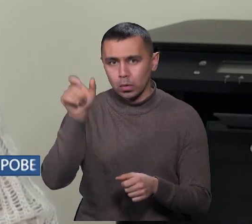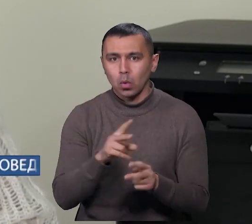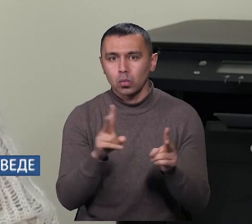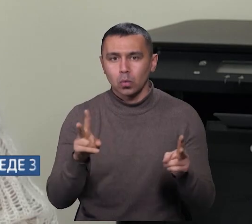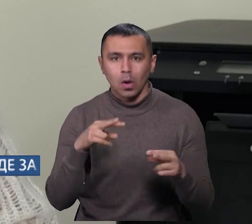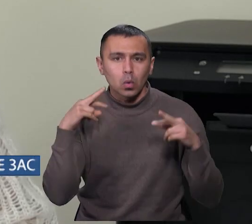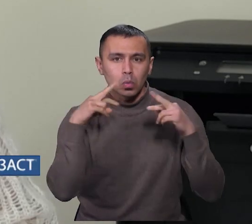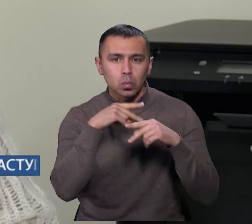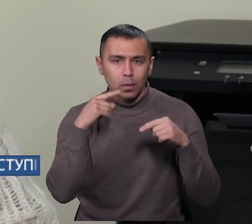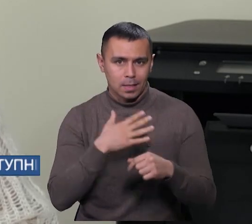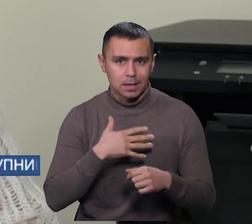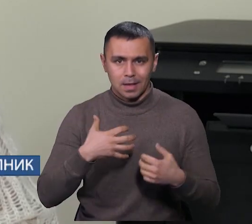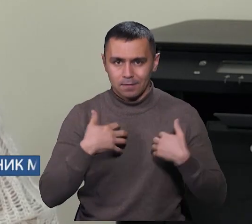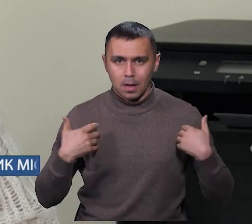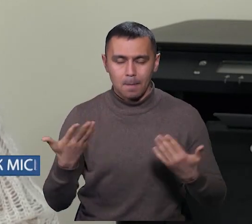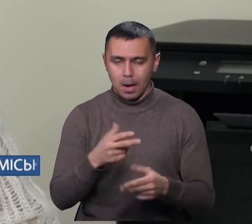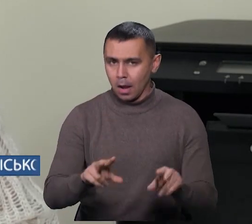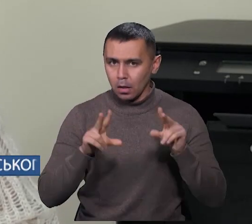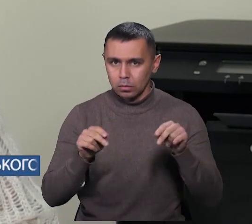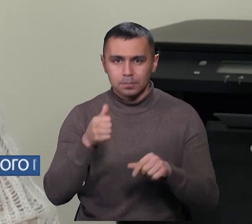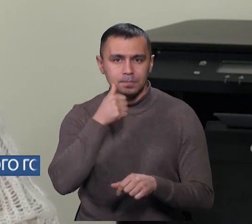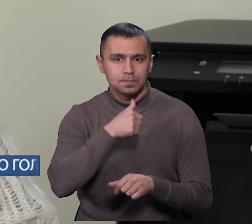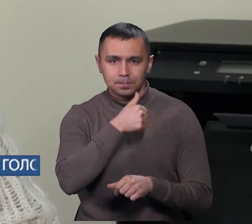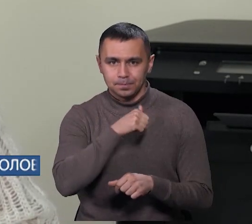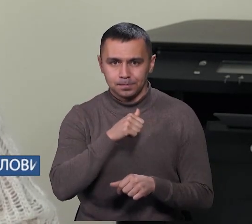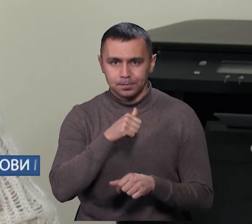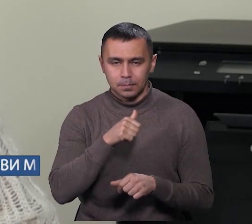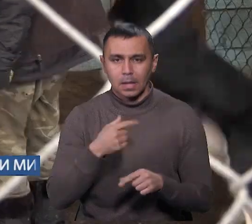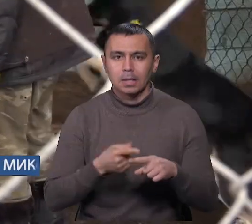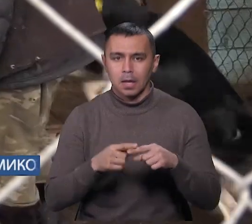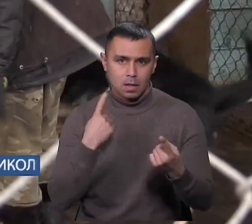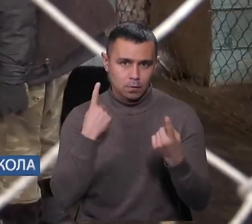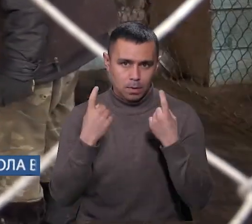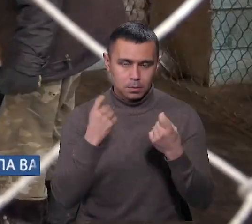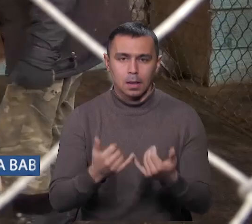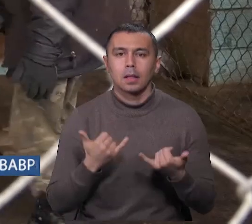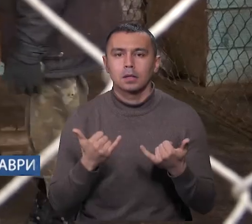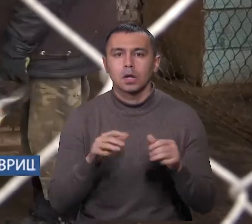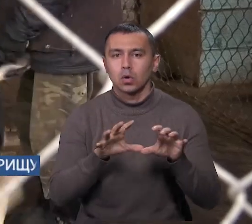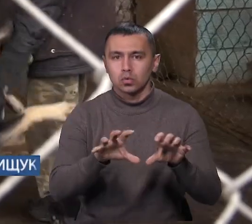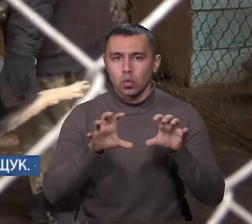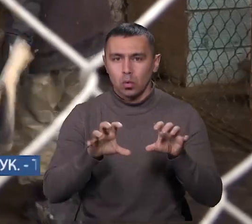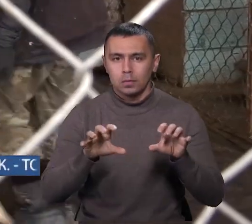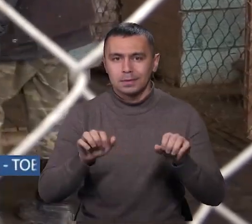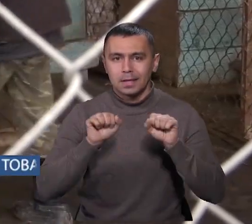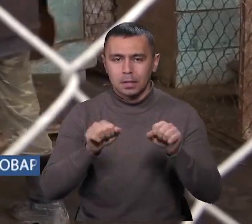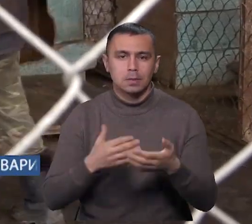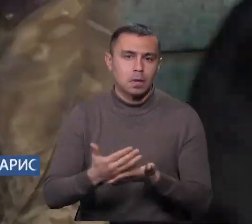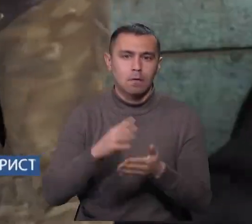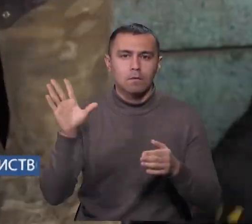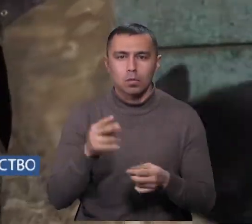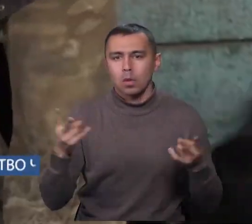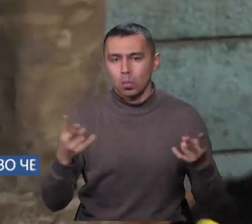труїть наших тварин. Ми гарантуємо конфіденційність цієї інформації. Наразі зоозахисники збирають усю